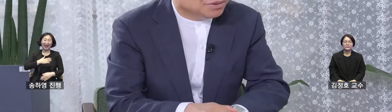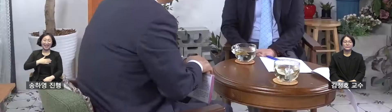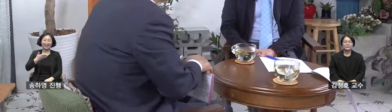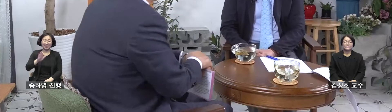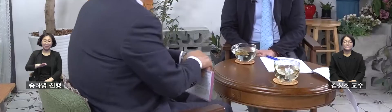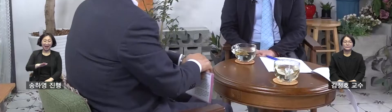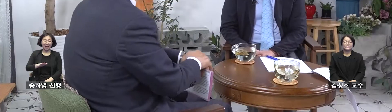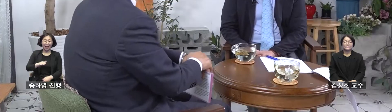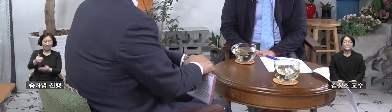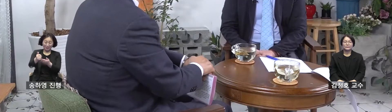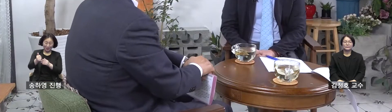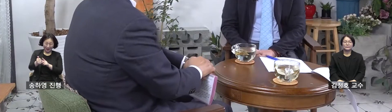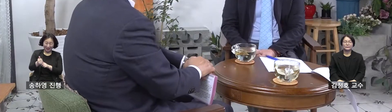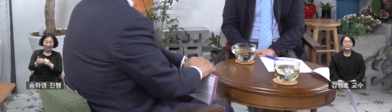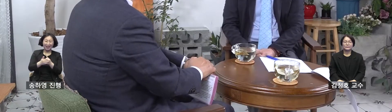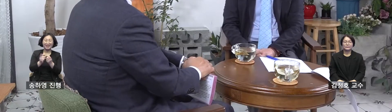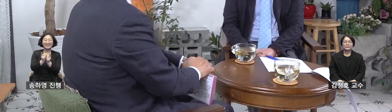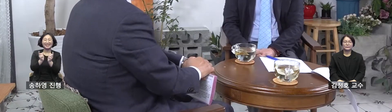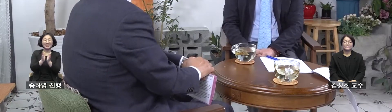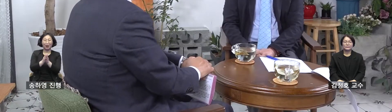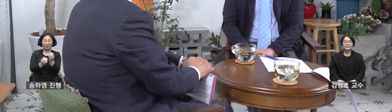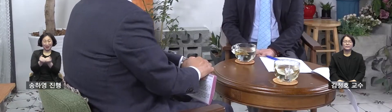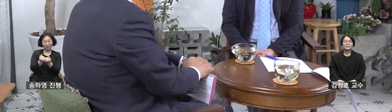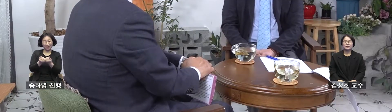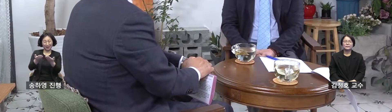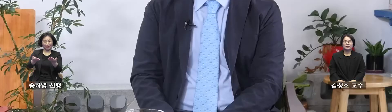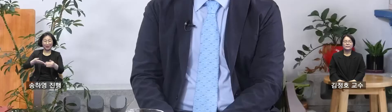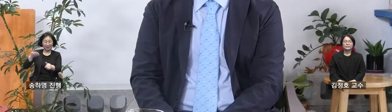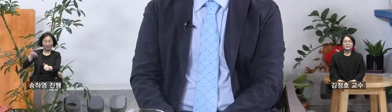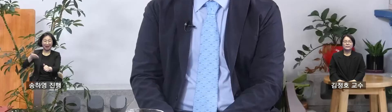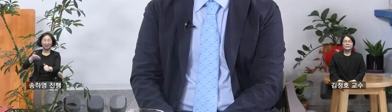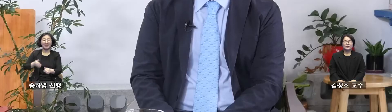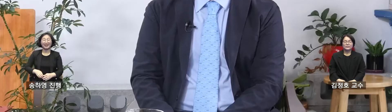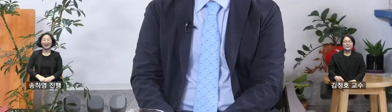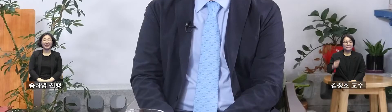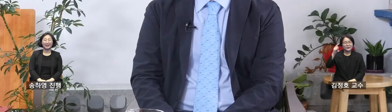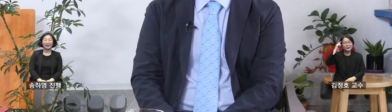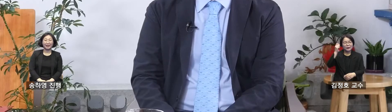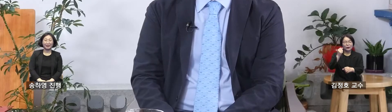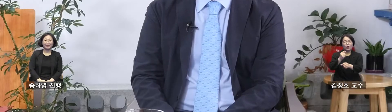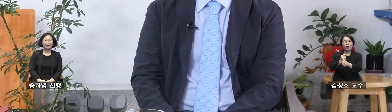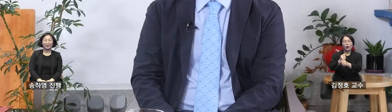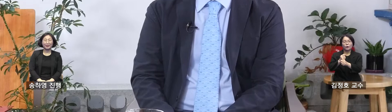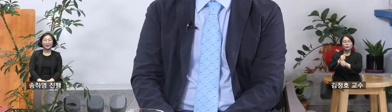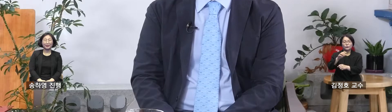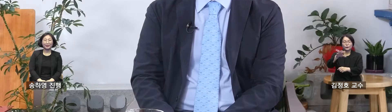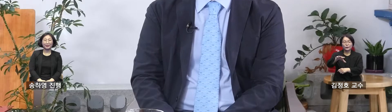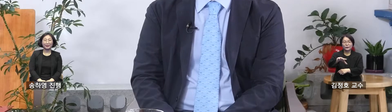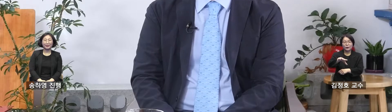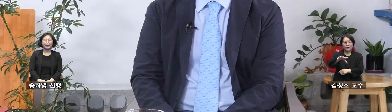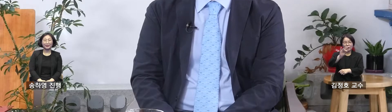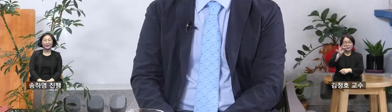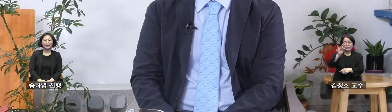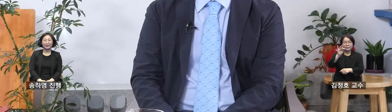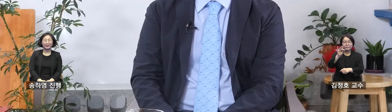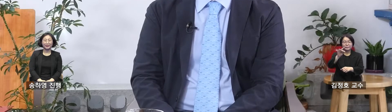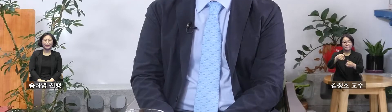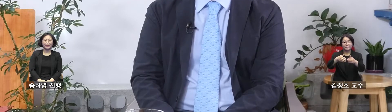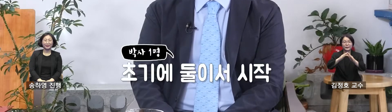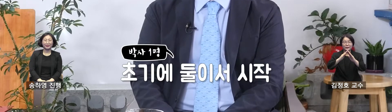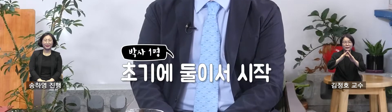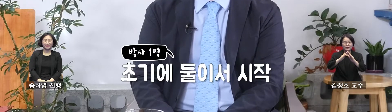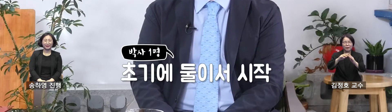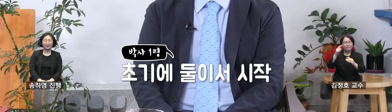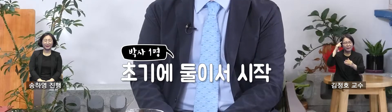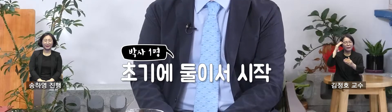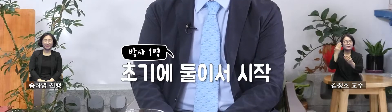교수님 직접 설명을 좀 해주시면 좋겠네요. 예. 그래서 이제 연구소 처음 시작할 때는 박사님